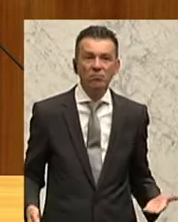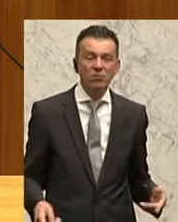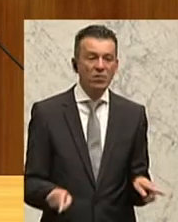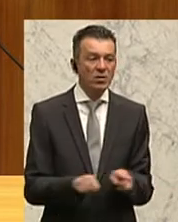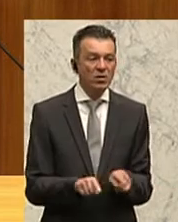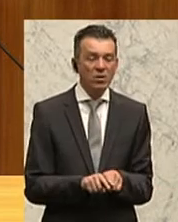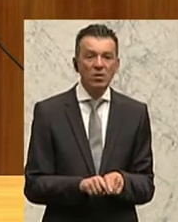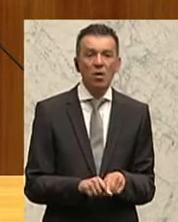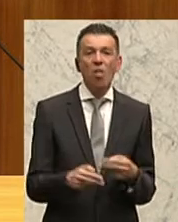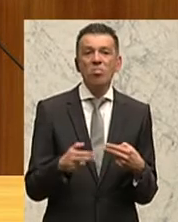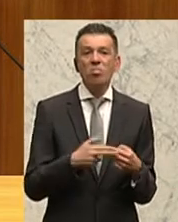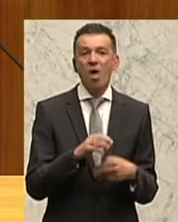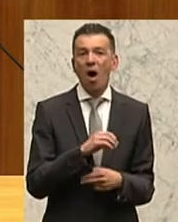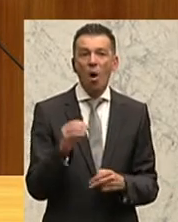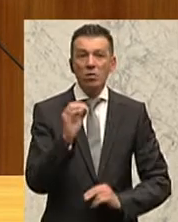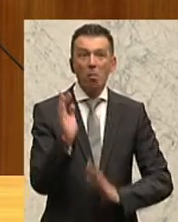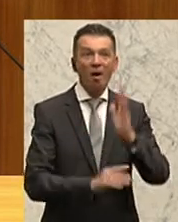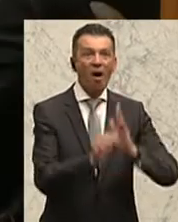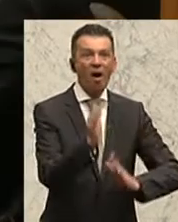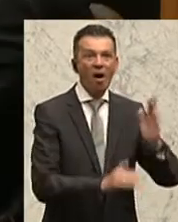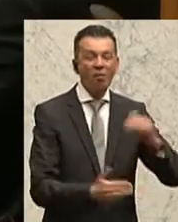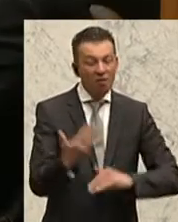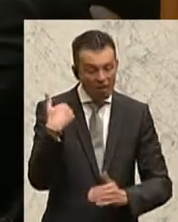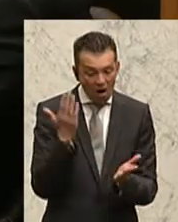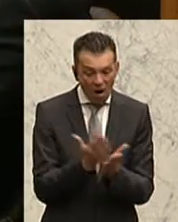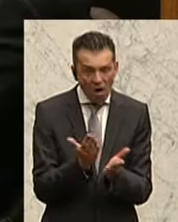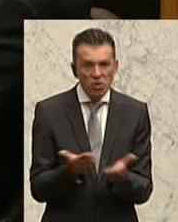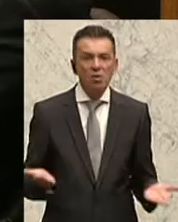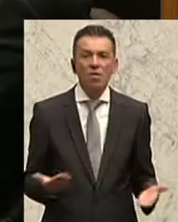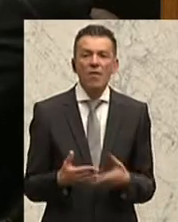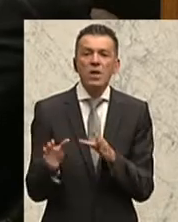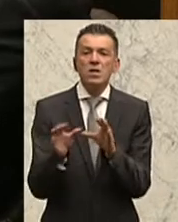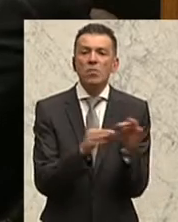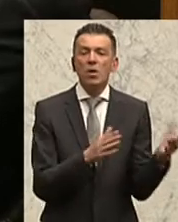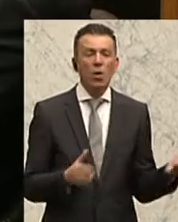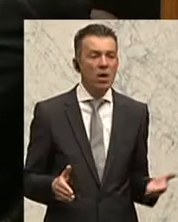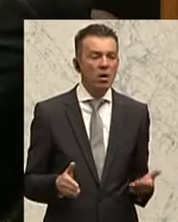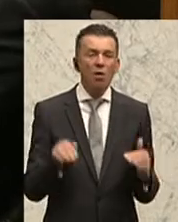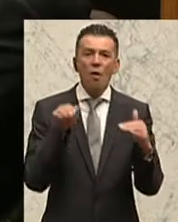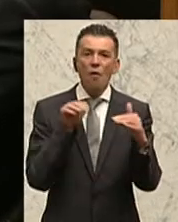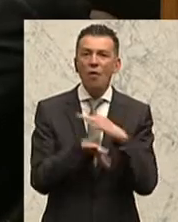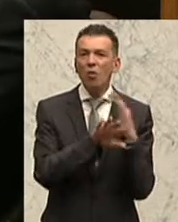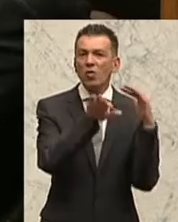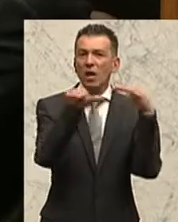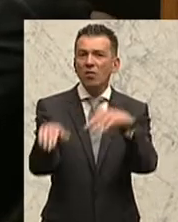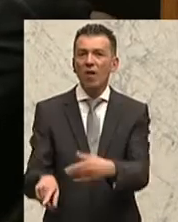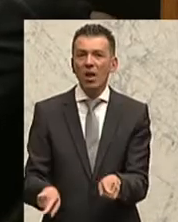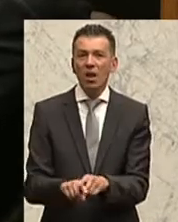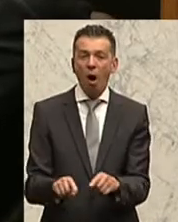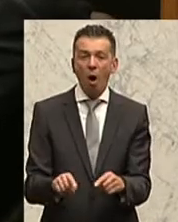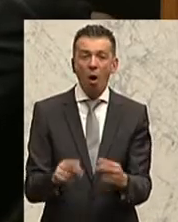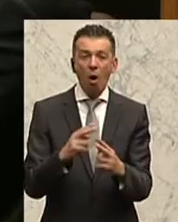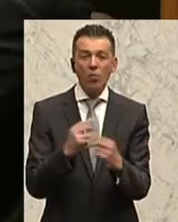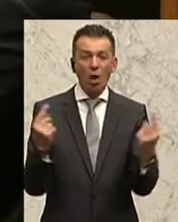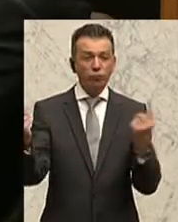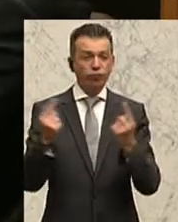Osten brennt, das haben wir alles schon mal gehabt. Was heißt das in hinsichtlich Flüchtlingswellen, auch in Österreich? Und was heißt das, und das